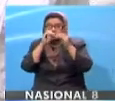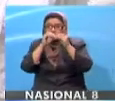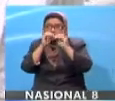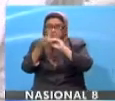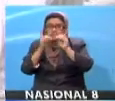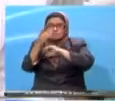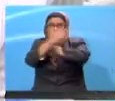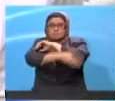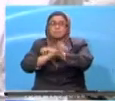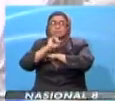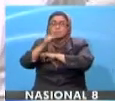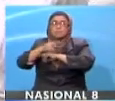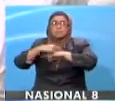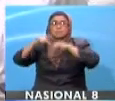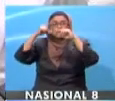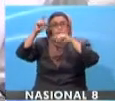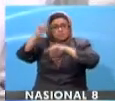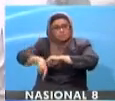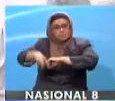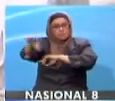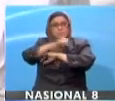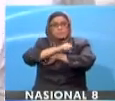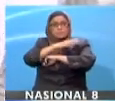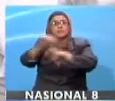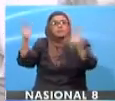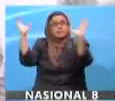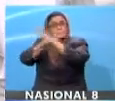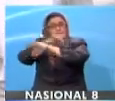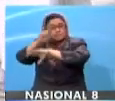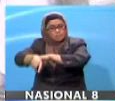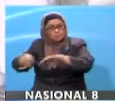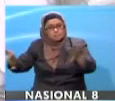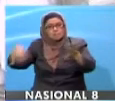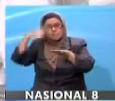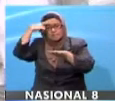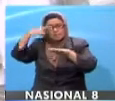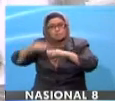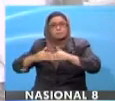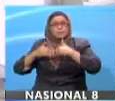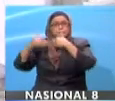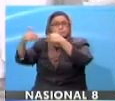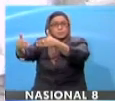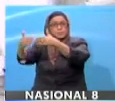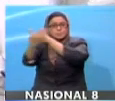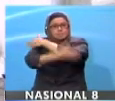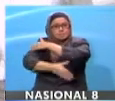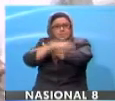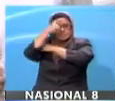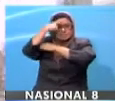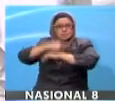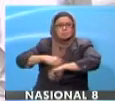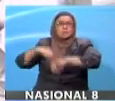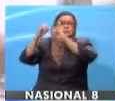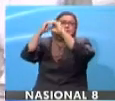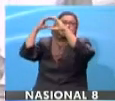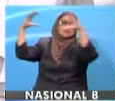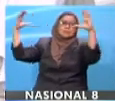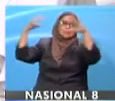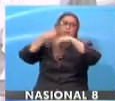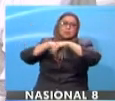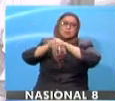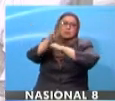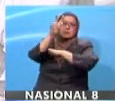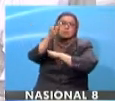diambil dan cabaran yang harus dilaksanakan dalam menggerakkan negara ke hadapan untuk mencapai aspirasi wawasan